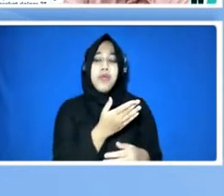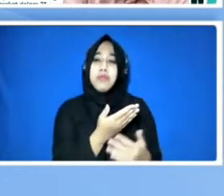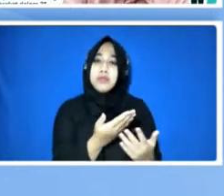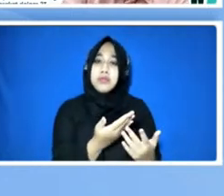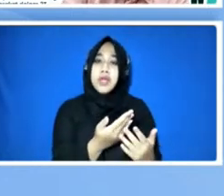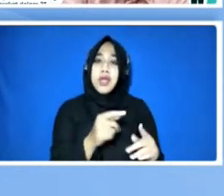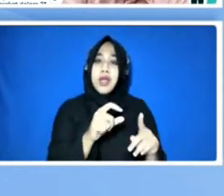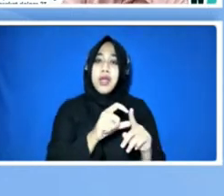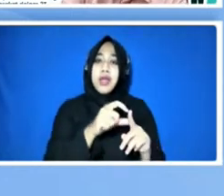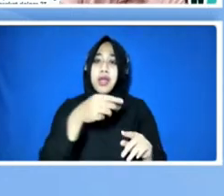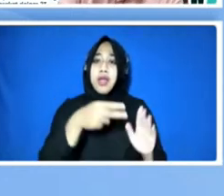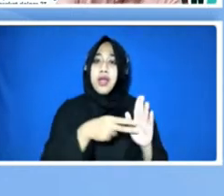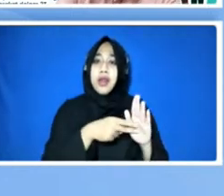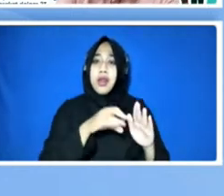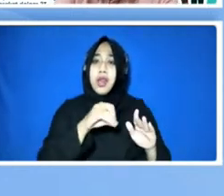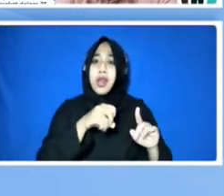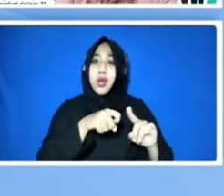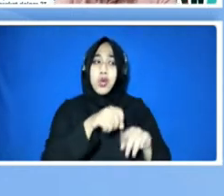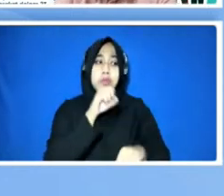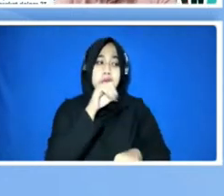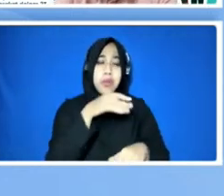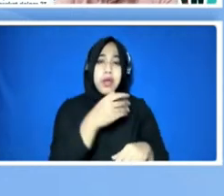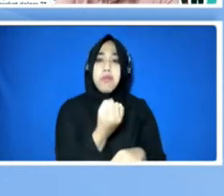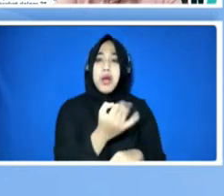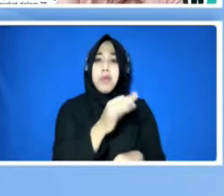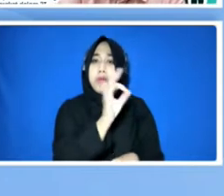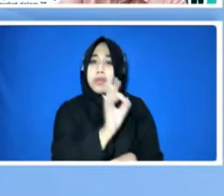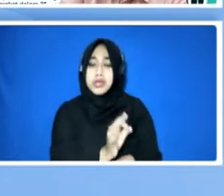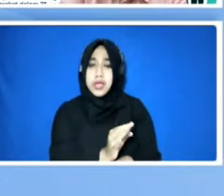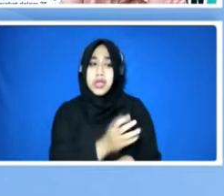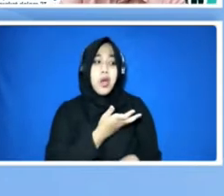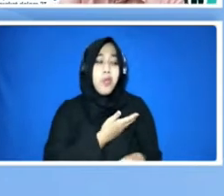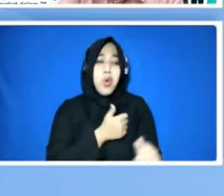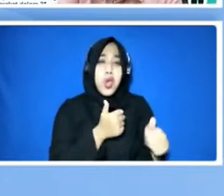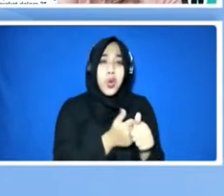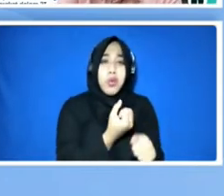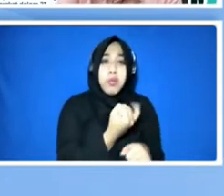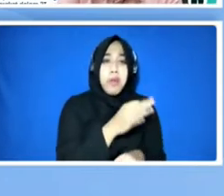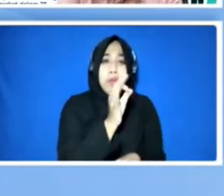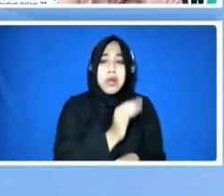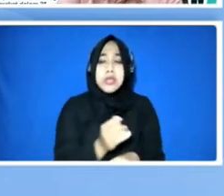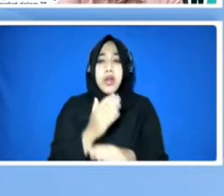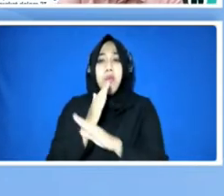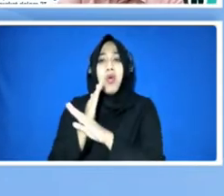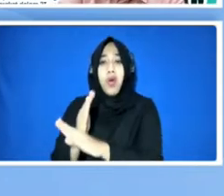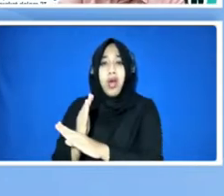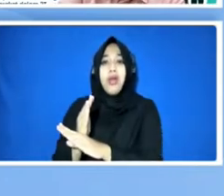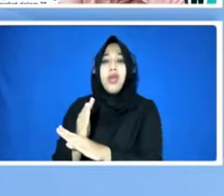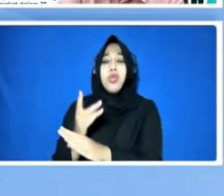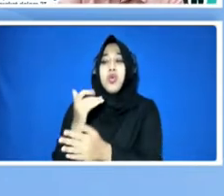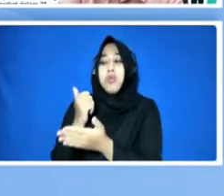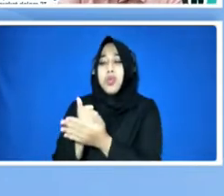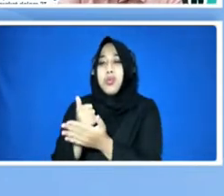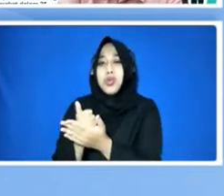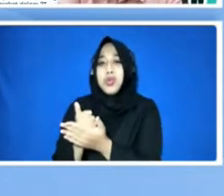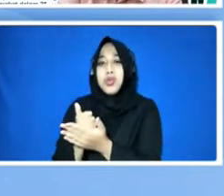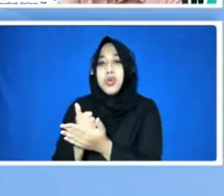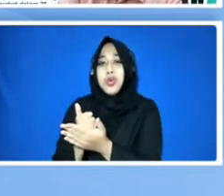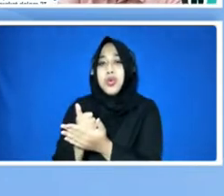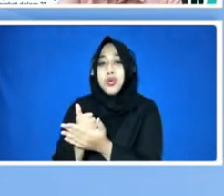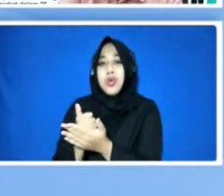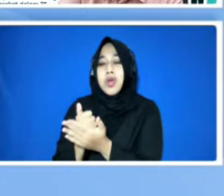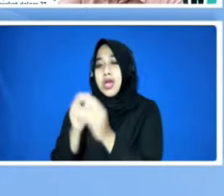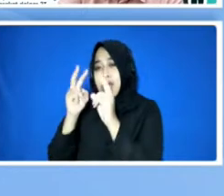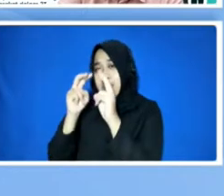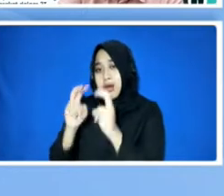Denok ya menyampaikan berapa persen yang mau ikut, berapa persen yang menolak, dan seterusnya, itu evidence yang cukup baik untuk